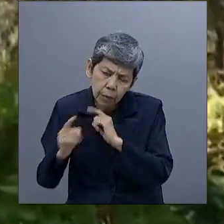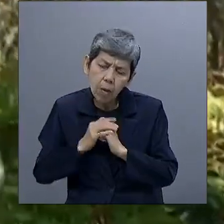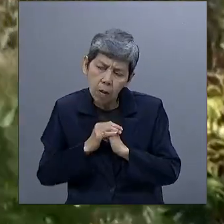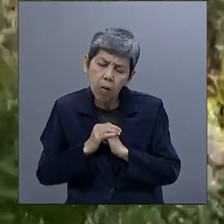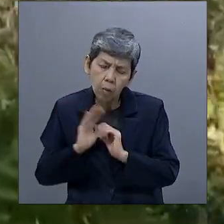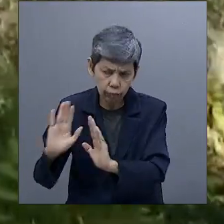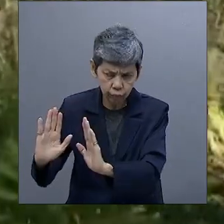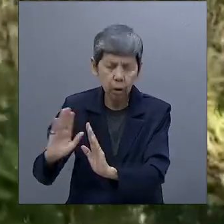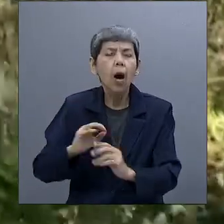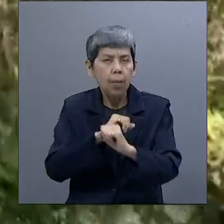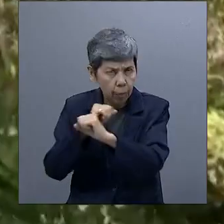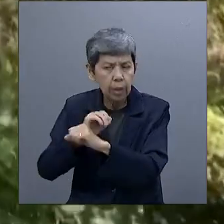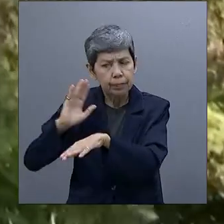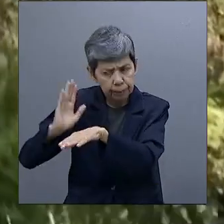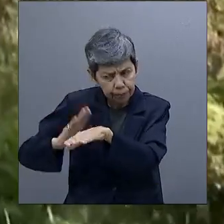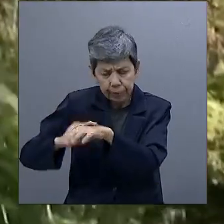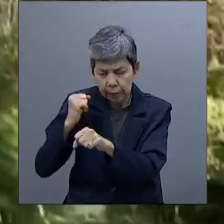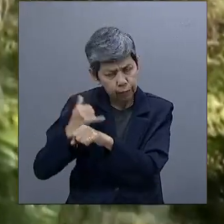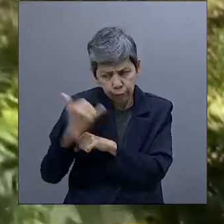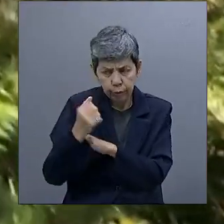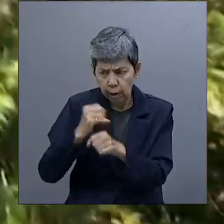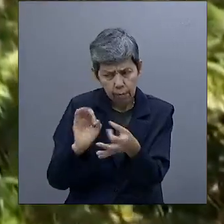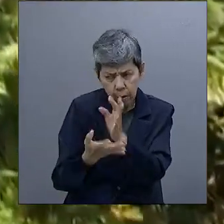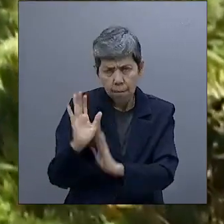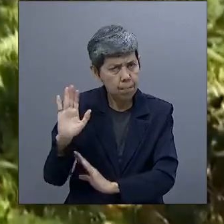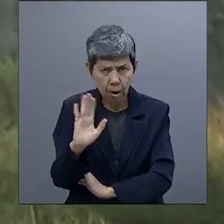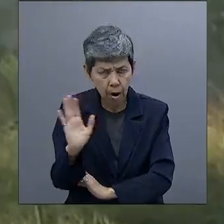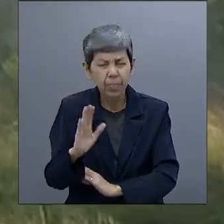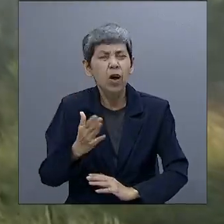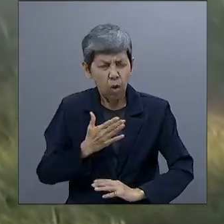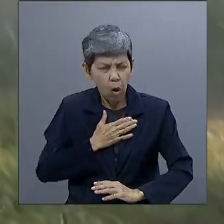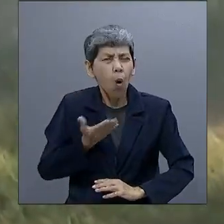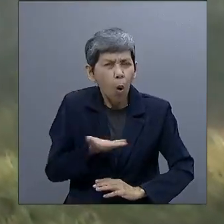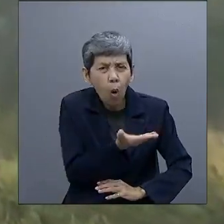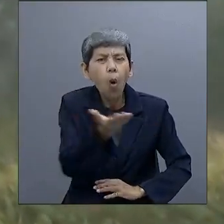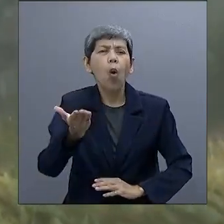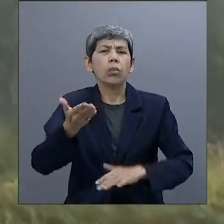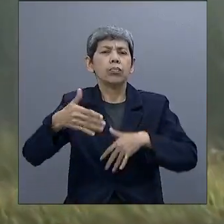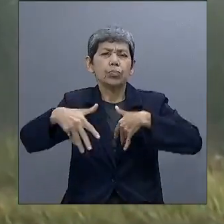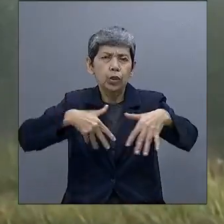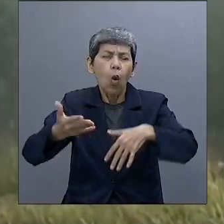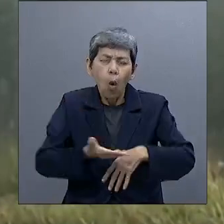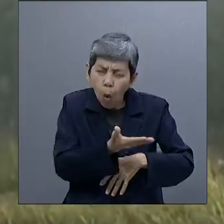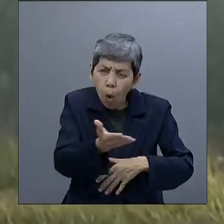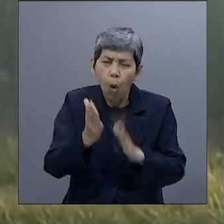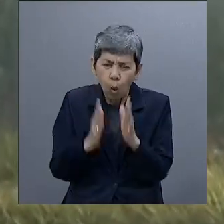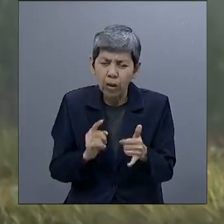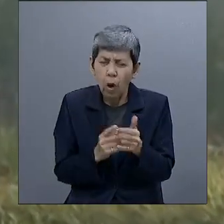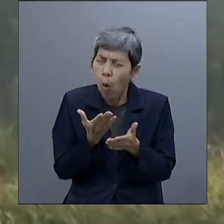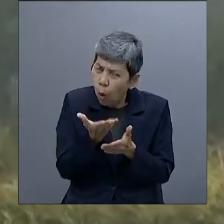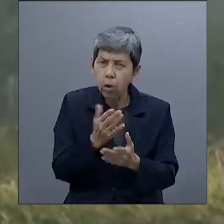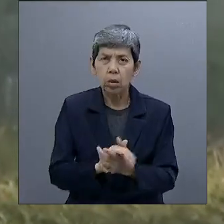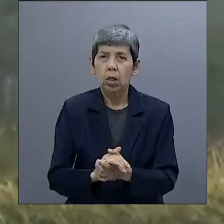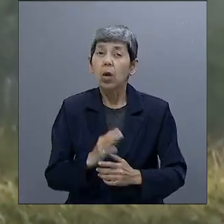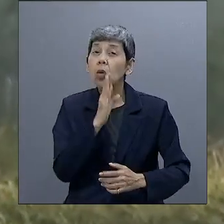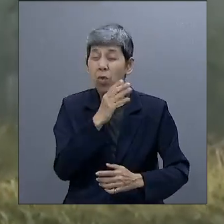เพื่อเป็นการป้องปามครับไม่ให้มีการเข้าไปจุดไฟครับขอความร่วมมือนะครับกับชาวบ้านและบุคคลในพื้นที่นะครับห